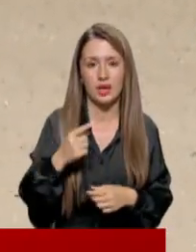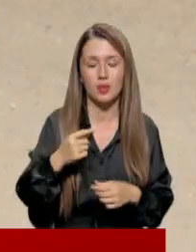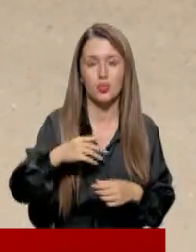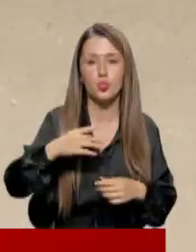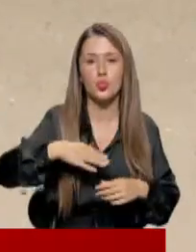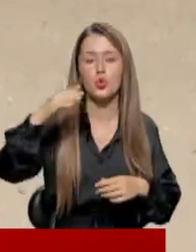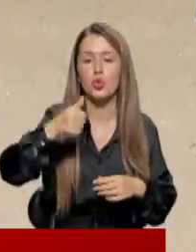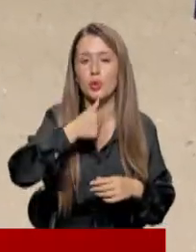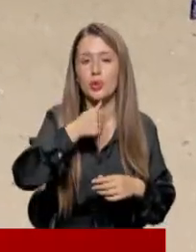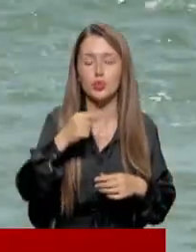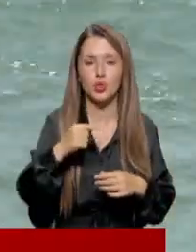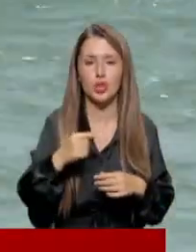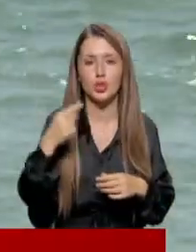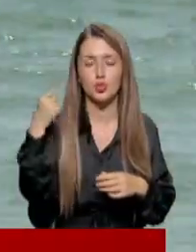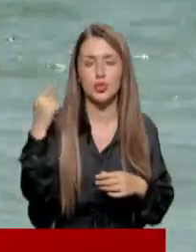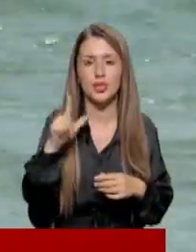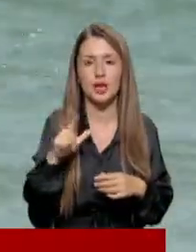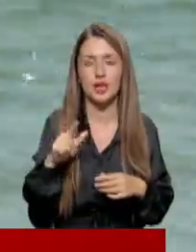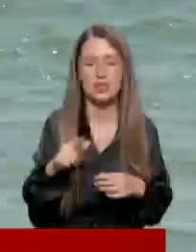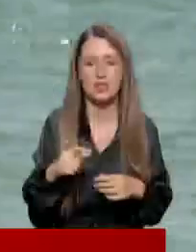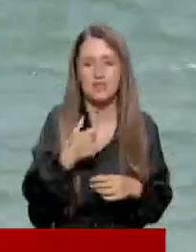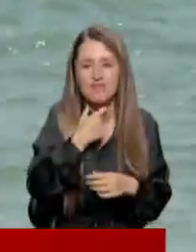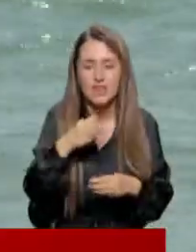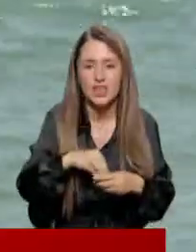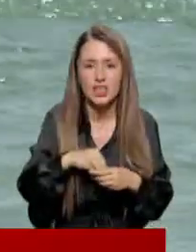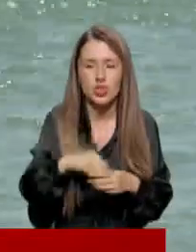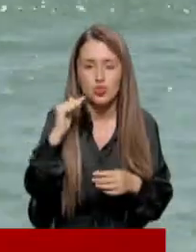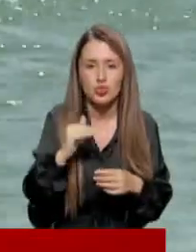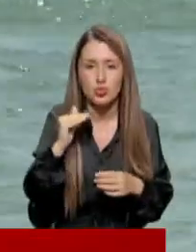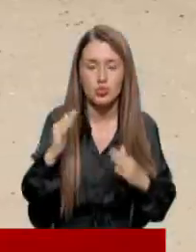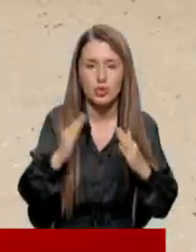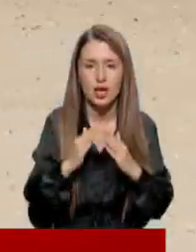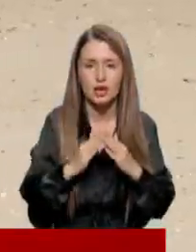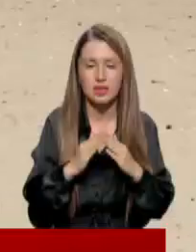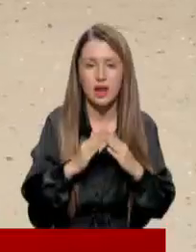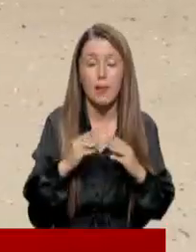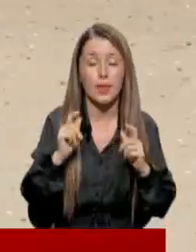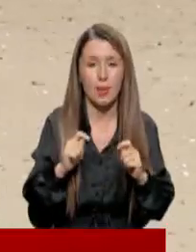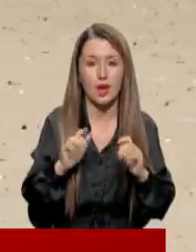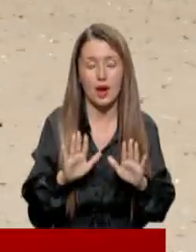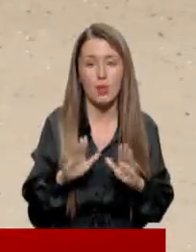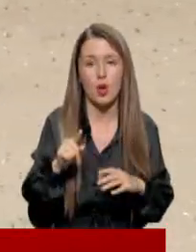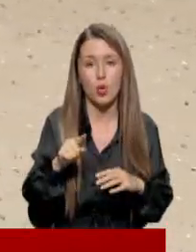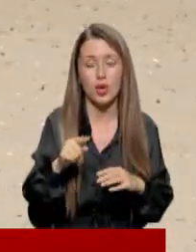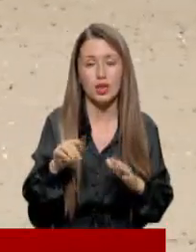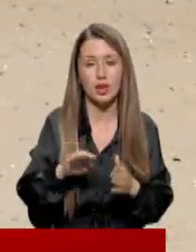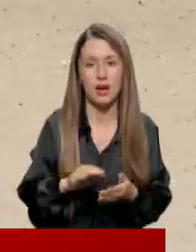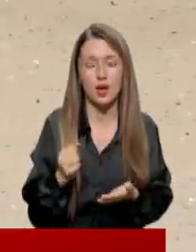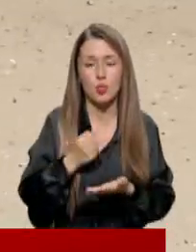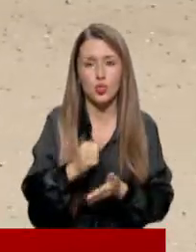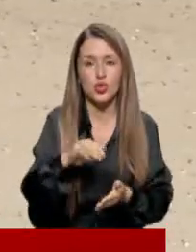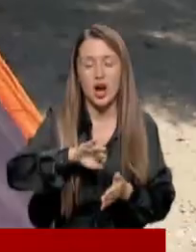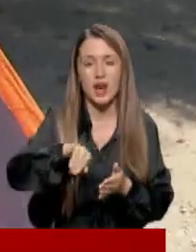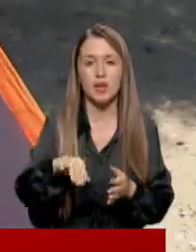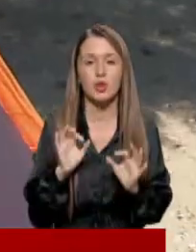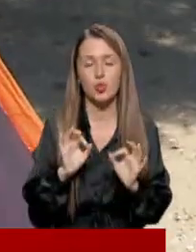babalarımızın bunları düşünmesi lazım. Dar gelirli için en ucuz tatil çadırla kamp yapmak ama artık ona da bütçe ayırmak birçoğu